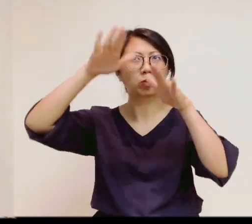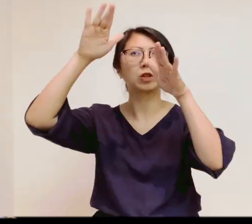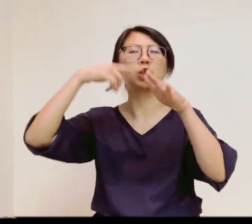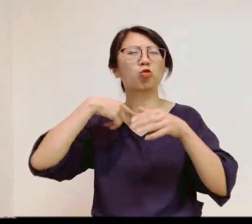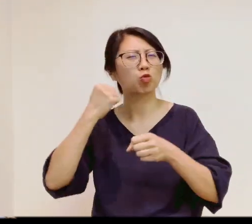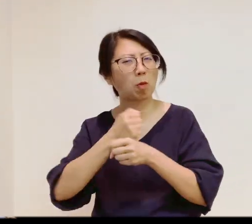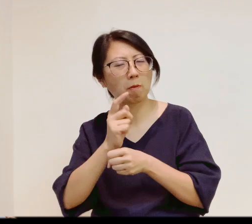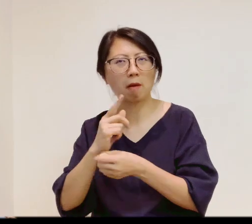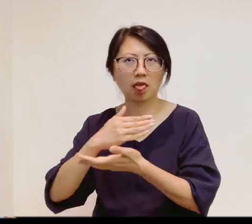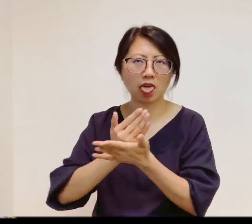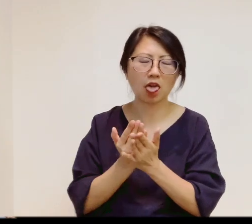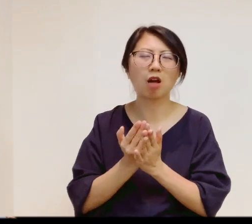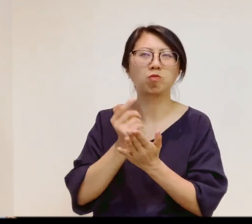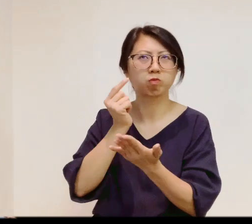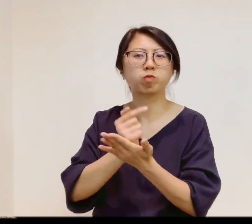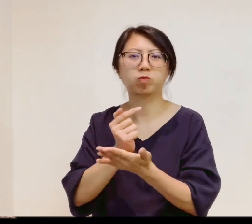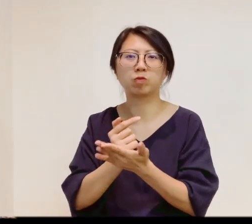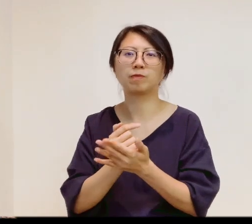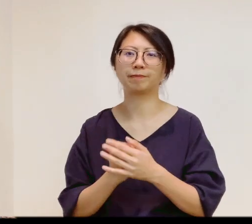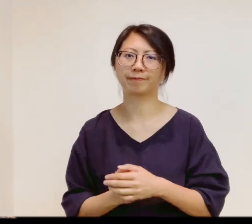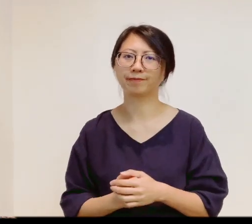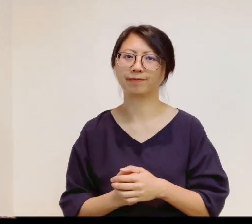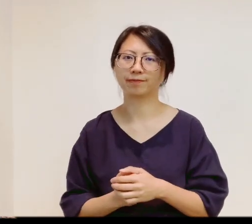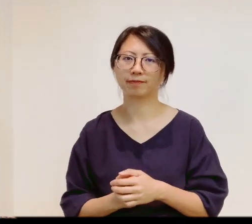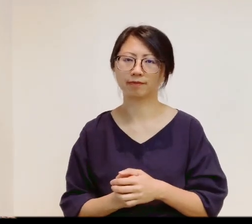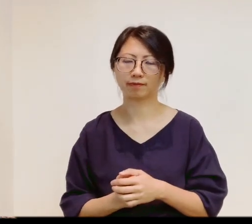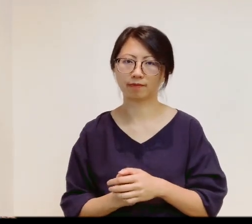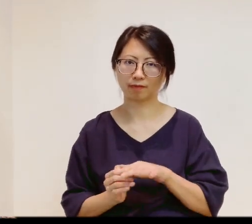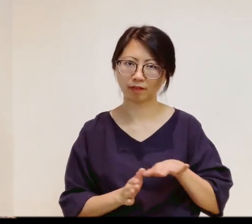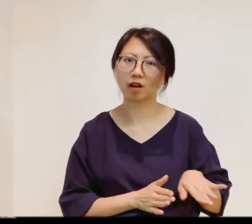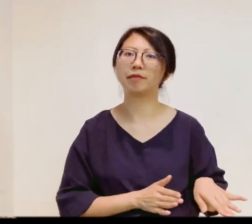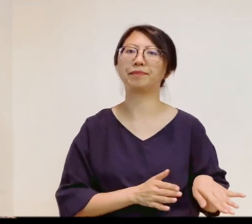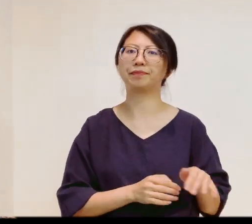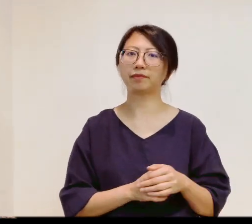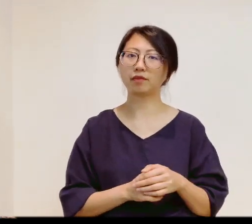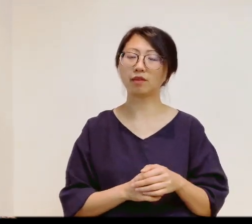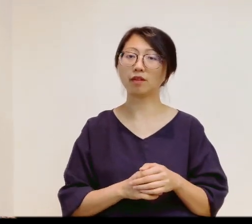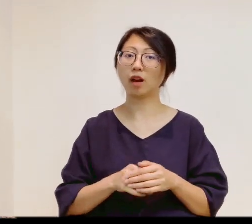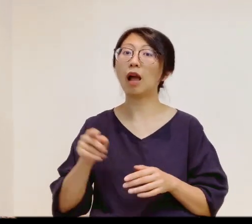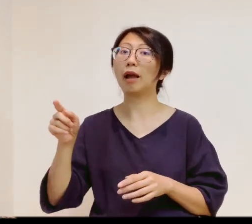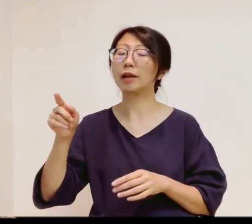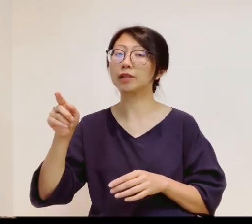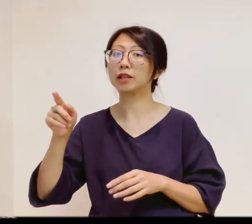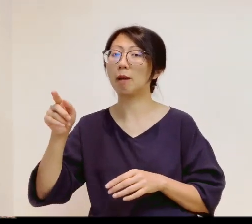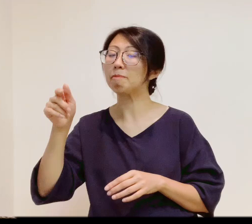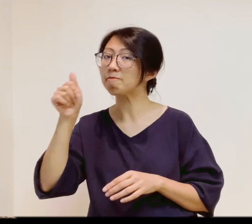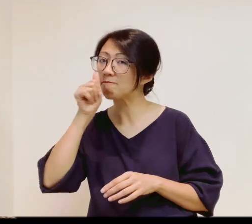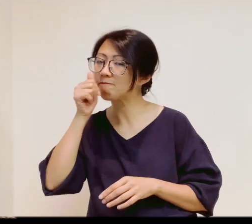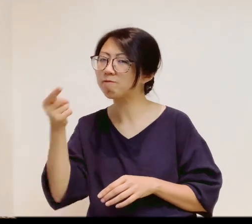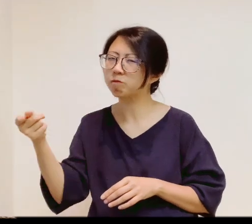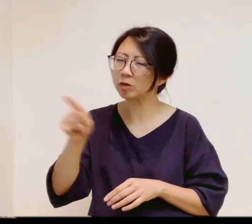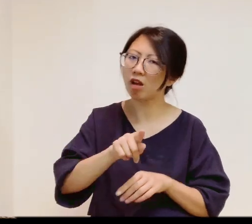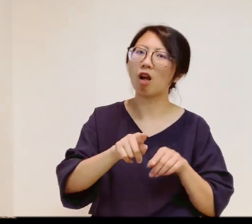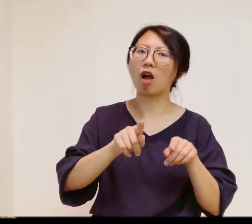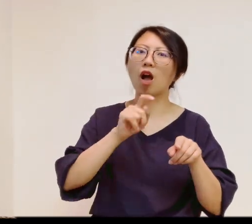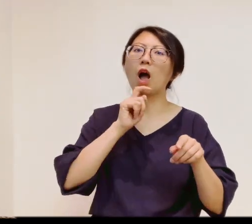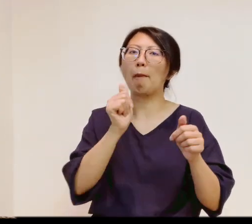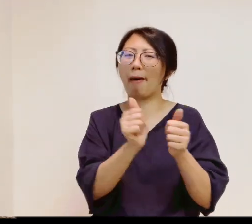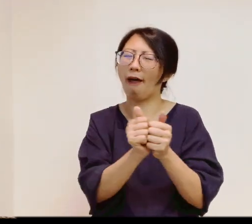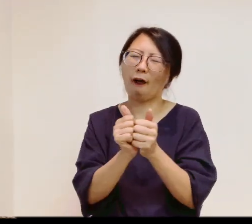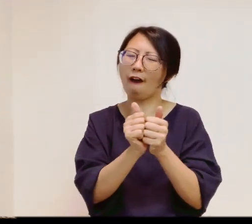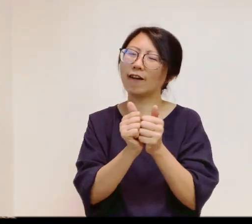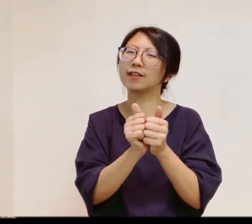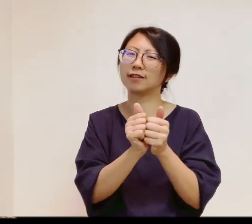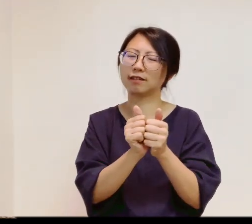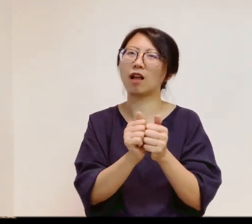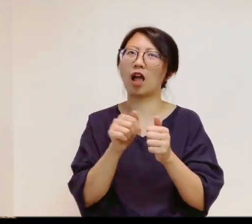即係作者即係 Eddie 啊，即係佢自己點樣睇佢自己喺人生裏邊應該做啲咩事情啊？除咗爸爸對佢影